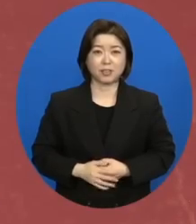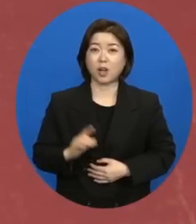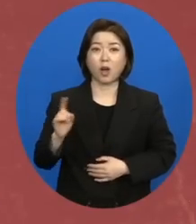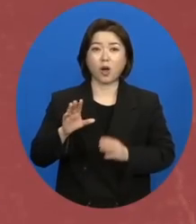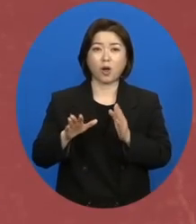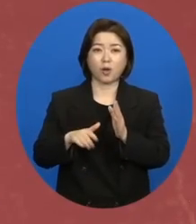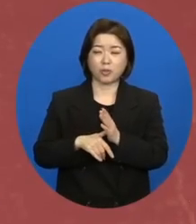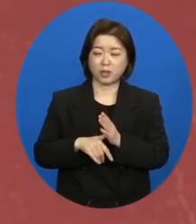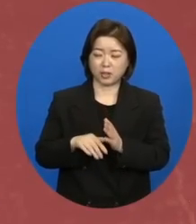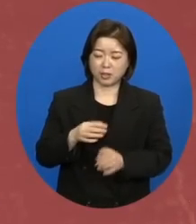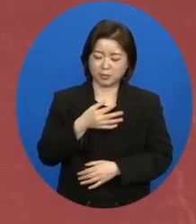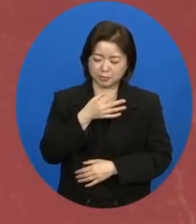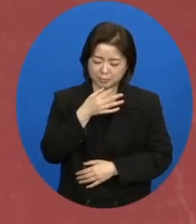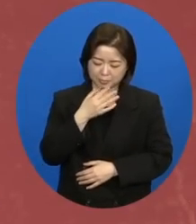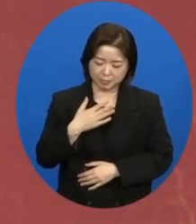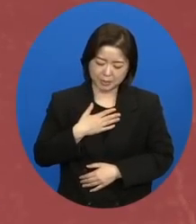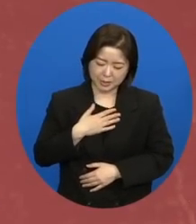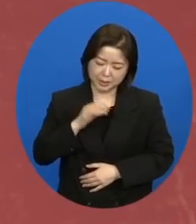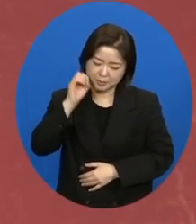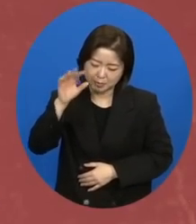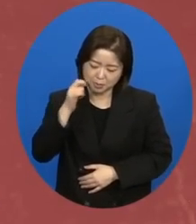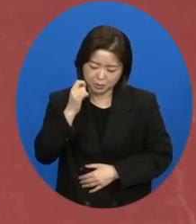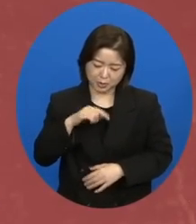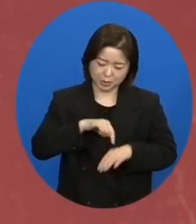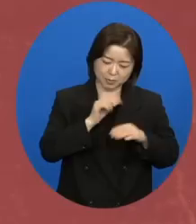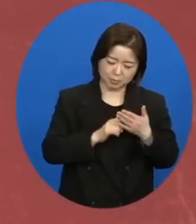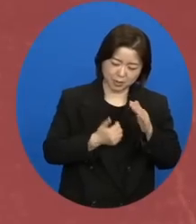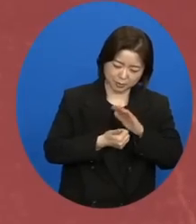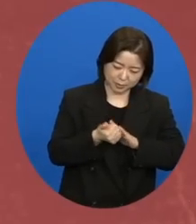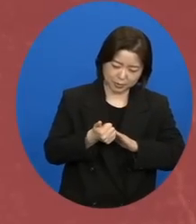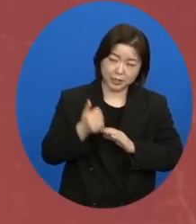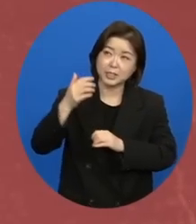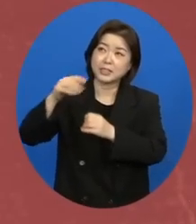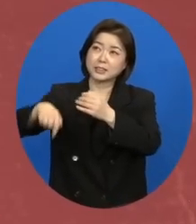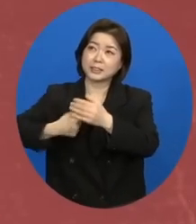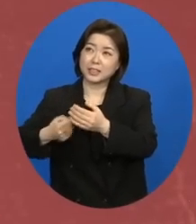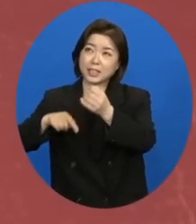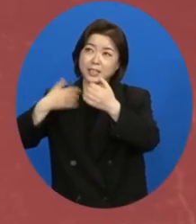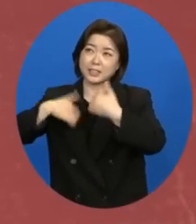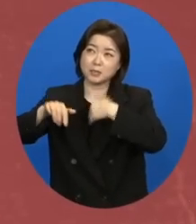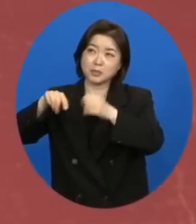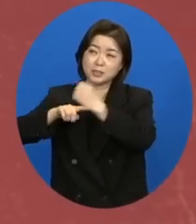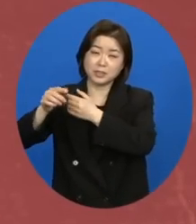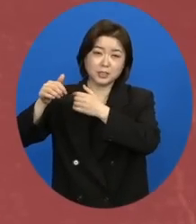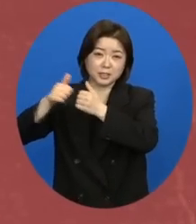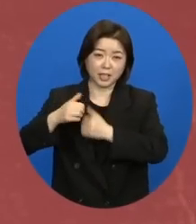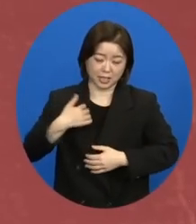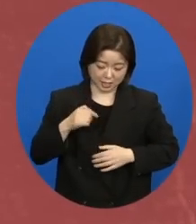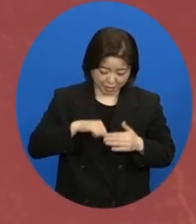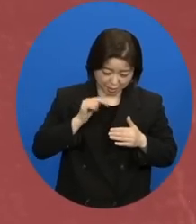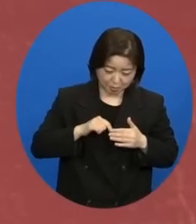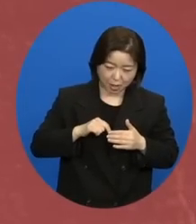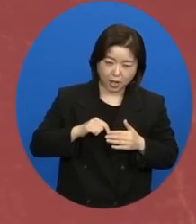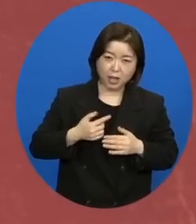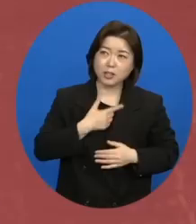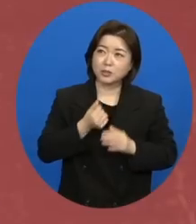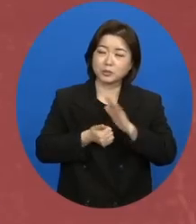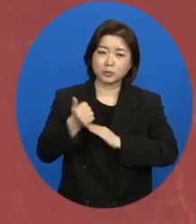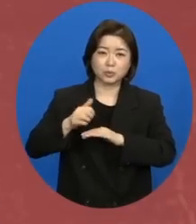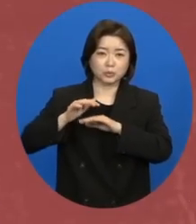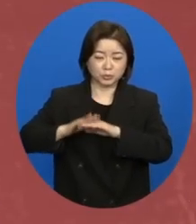땐 말도 못하고 마음의 소원만 가졌는데 하나님의 자기의 깊으신 뜻을 따라 우리의 마음속에 소원을 두고 행하게